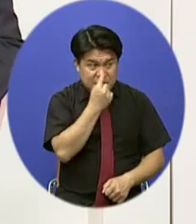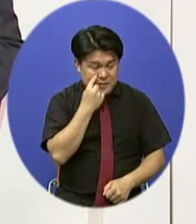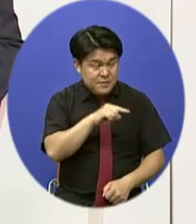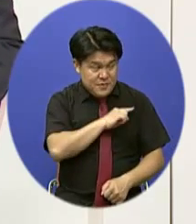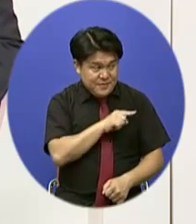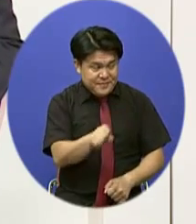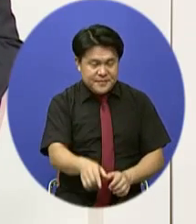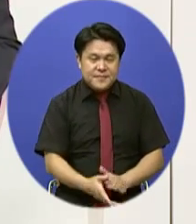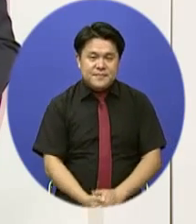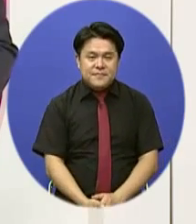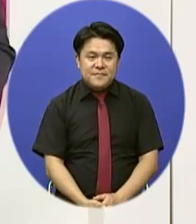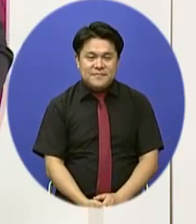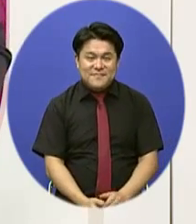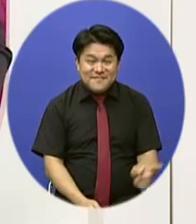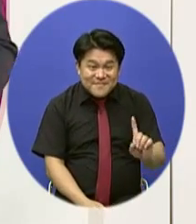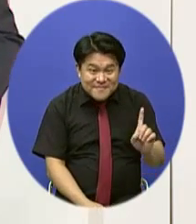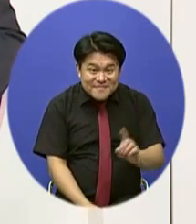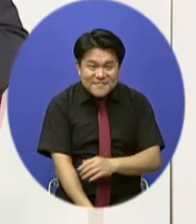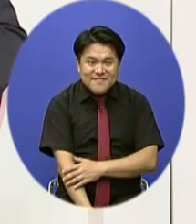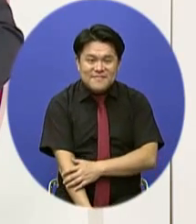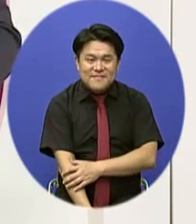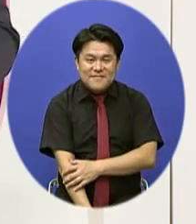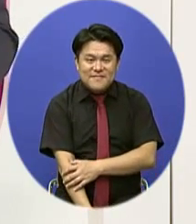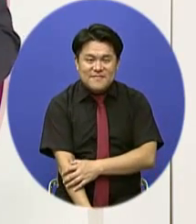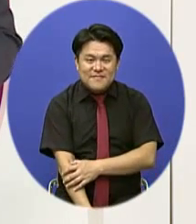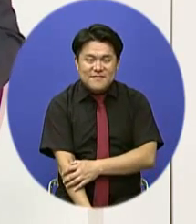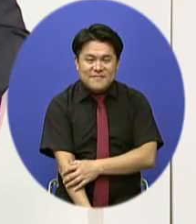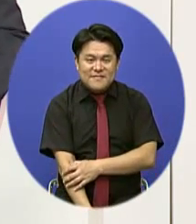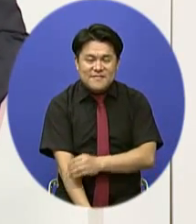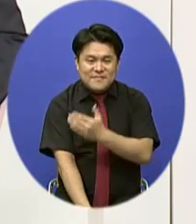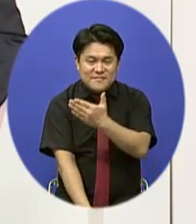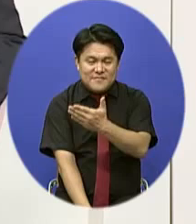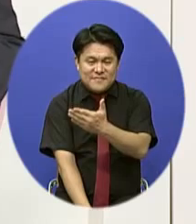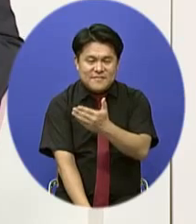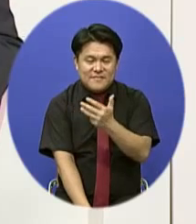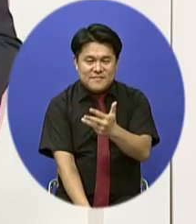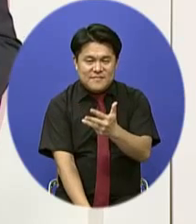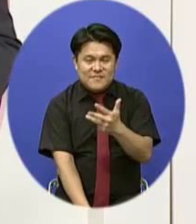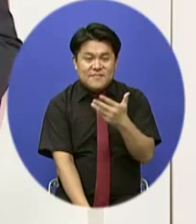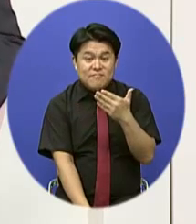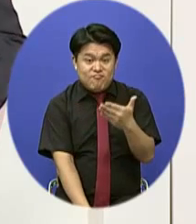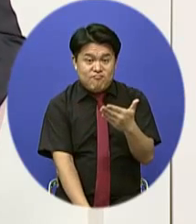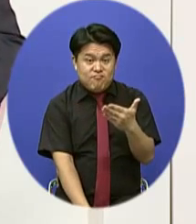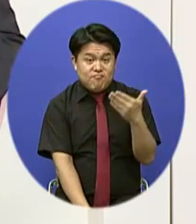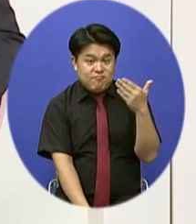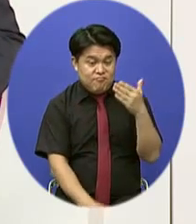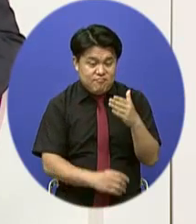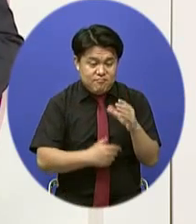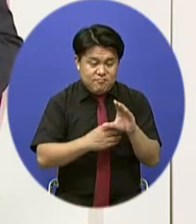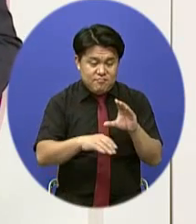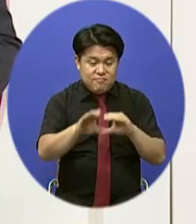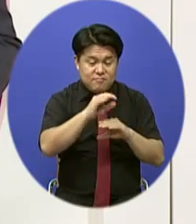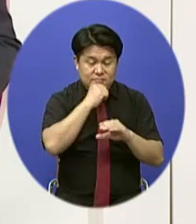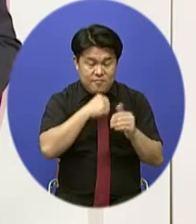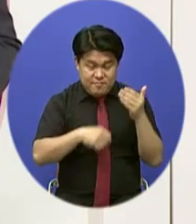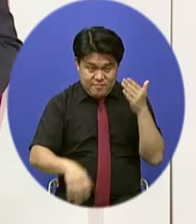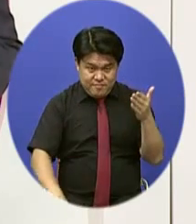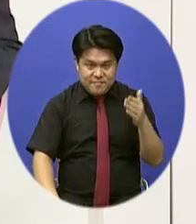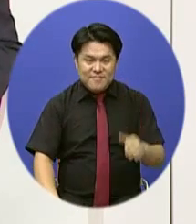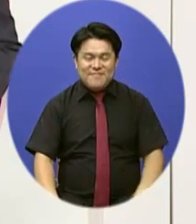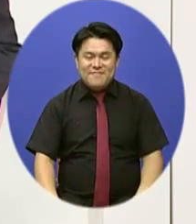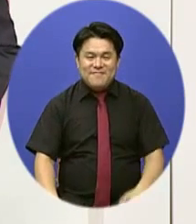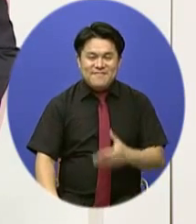궁금합니다. 네. 자 점수 한번 볼까요? 네. 9점, 8점, 9점, 보너스 네. 9점입니다.